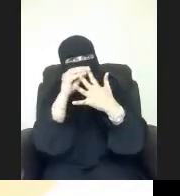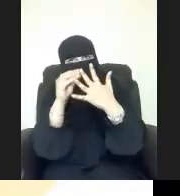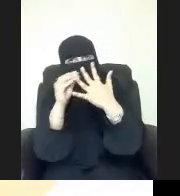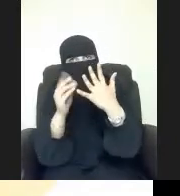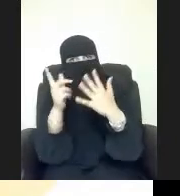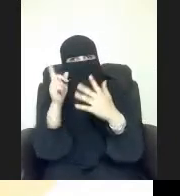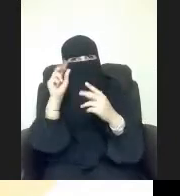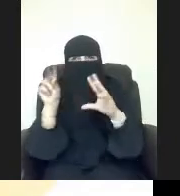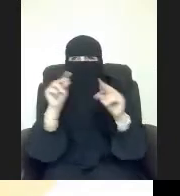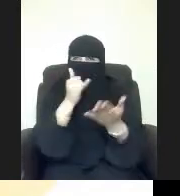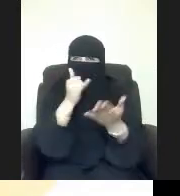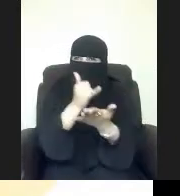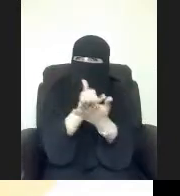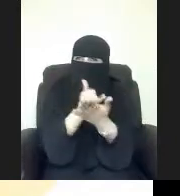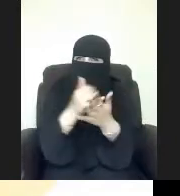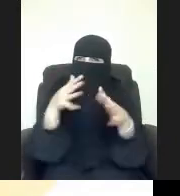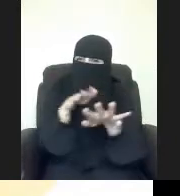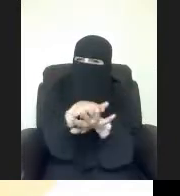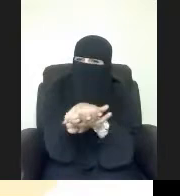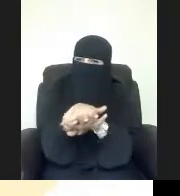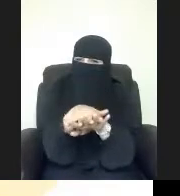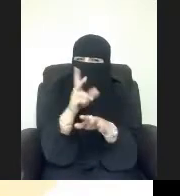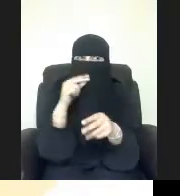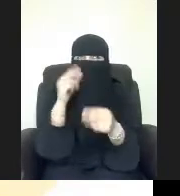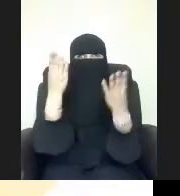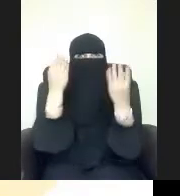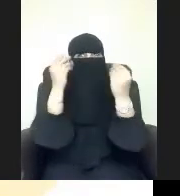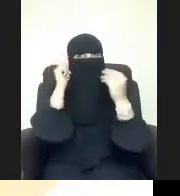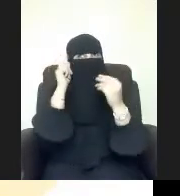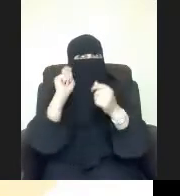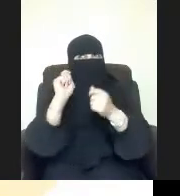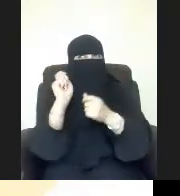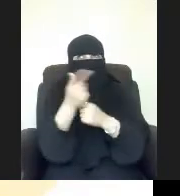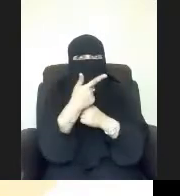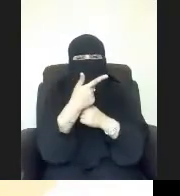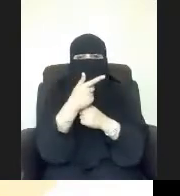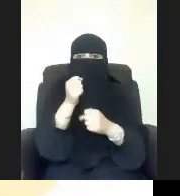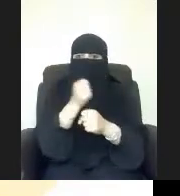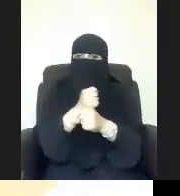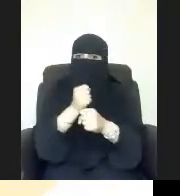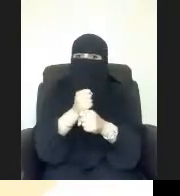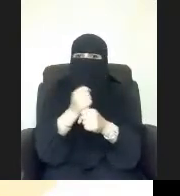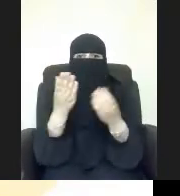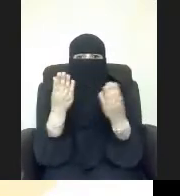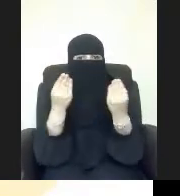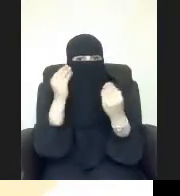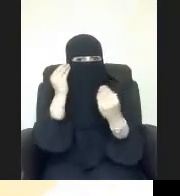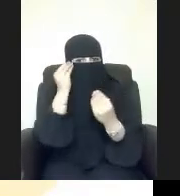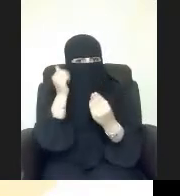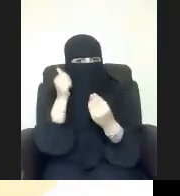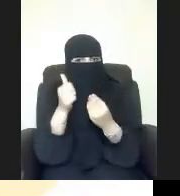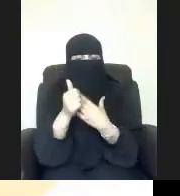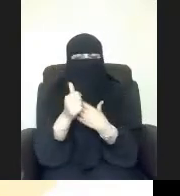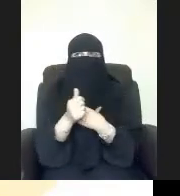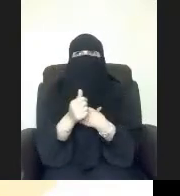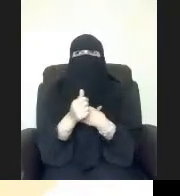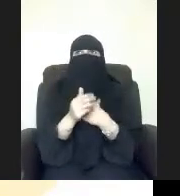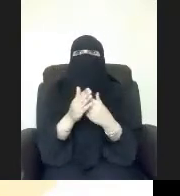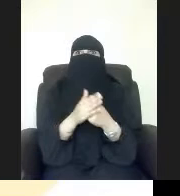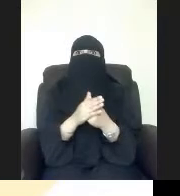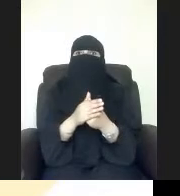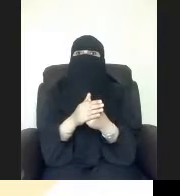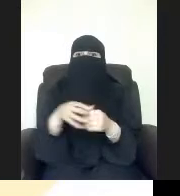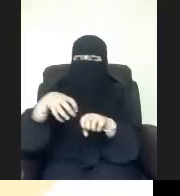فكرتها نفس الفكرة اللي هو التسريع في العملية التعليمية. أنا لما يكون عندي المادة التعليمية مقسمة على